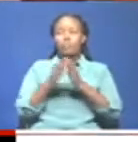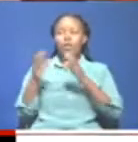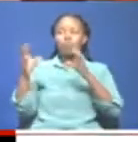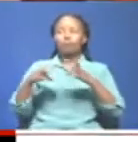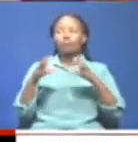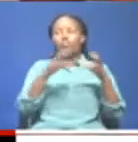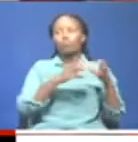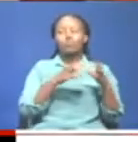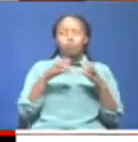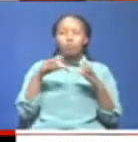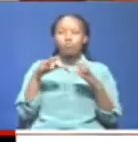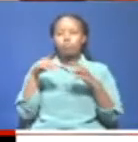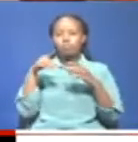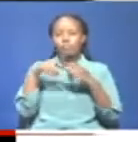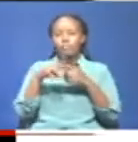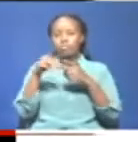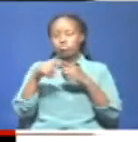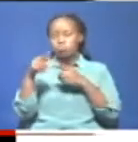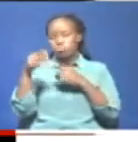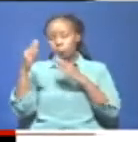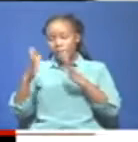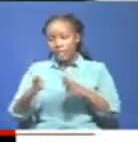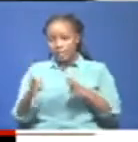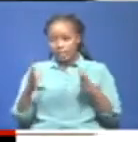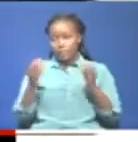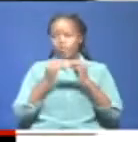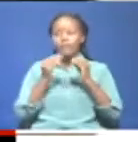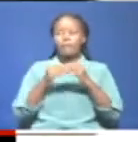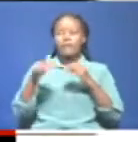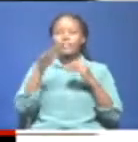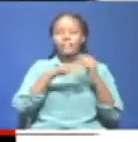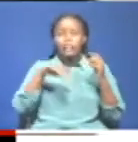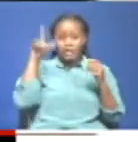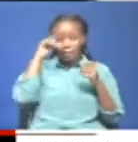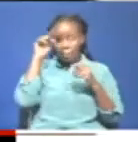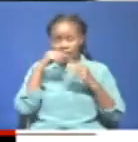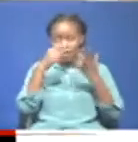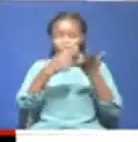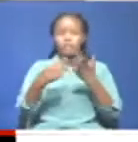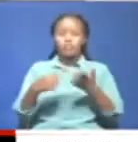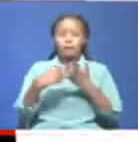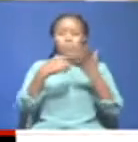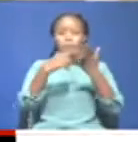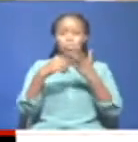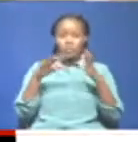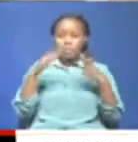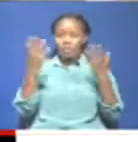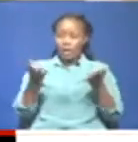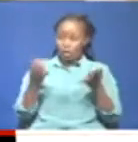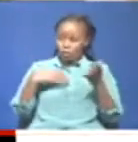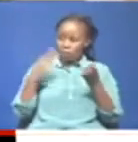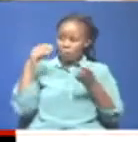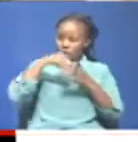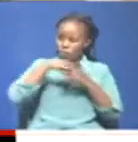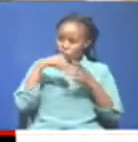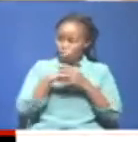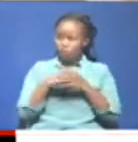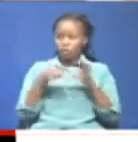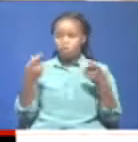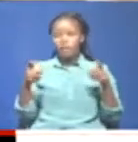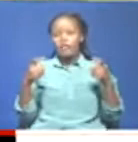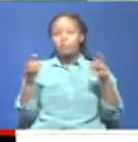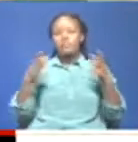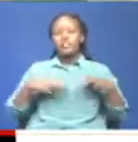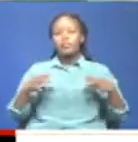wahariri walikusanyika katika eneo la Diani kujadili mbinu za kuimarisha ushirikishwaji wa wanahabari kwenye mfumo mzima wa